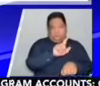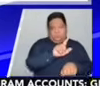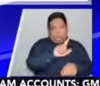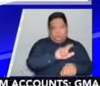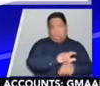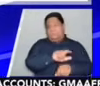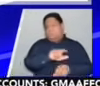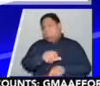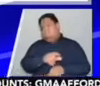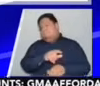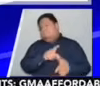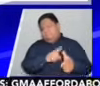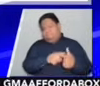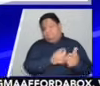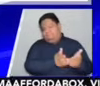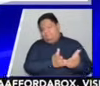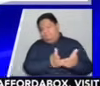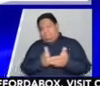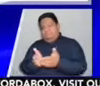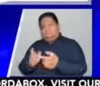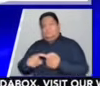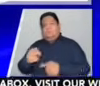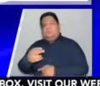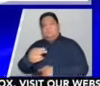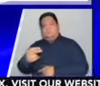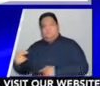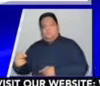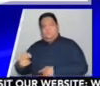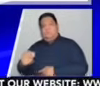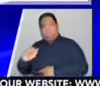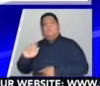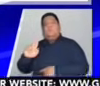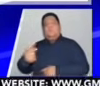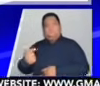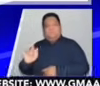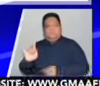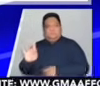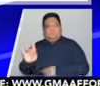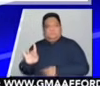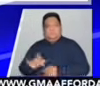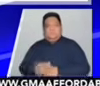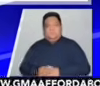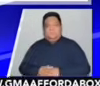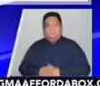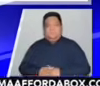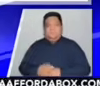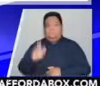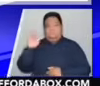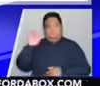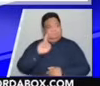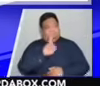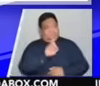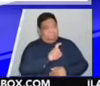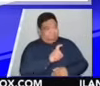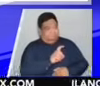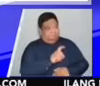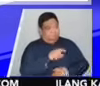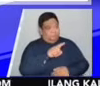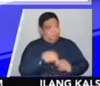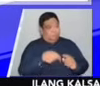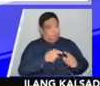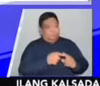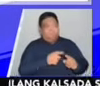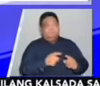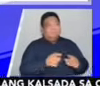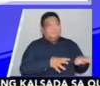18 Nung aalis na kayo nung gabi Alam mo kung saan kayo pupunta hindi po hindi ka nagtatanong tatanong ko